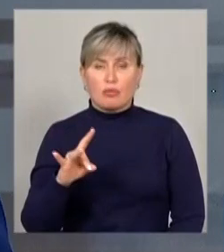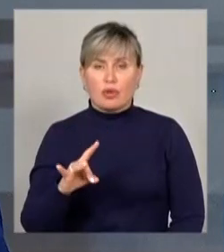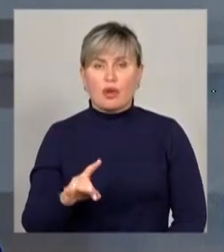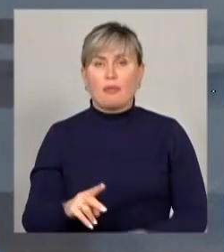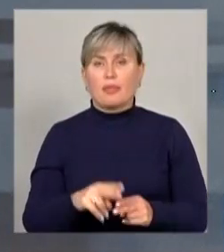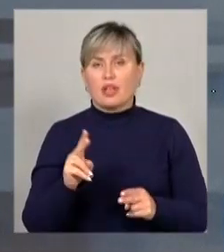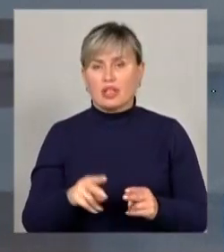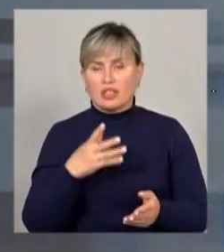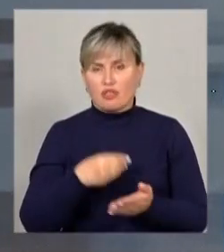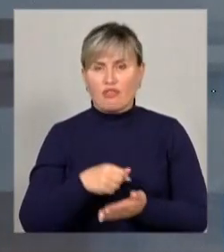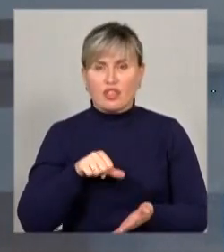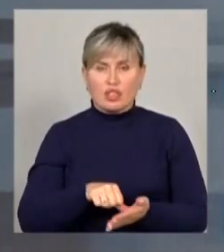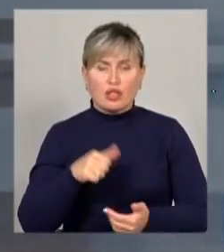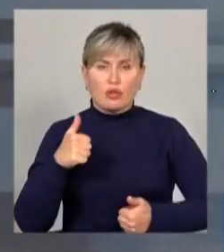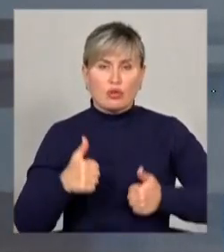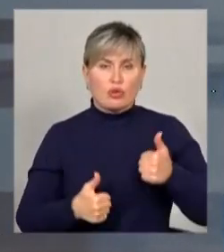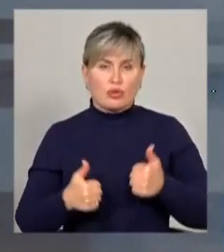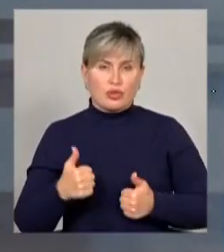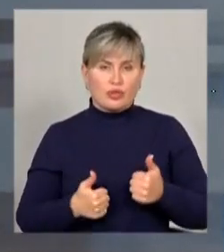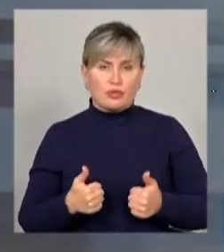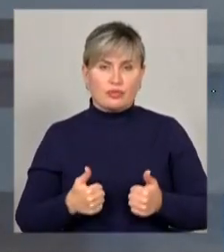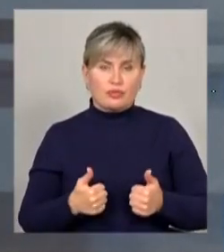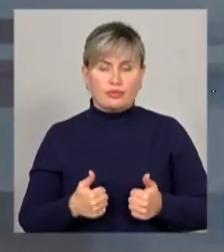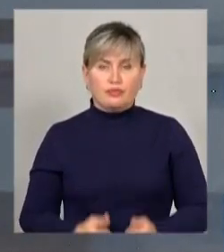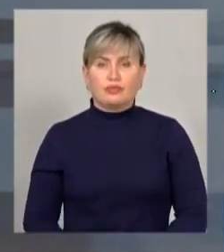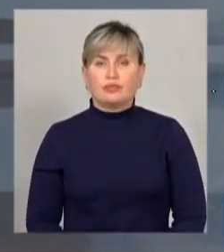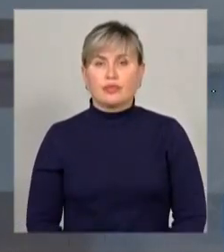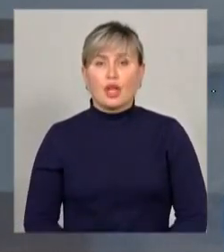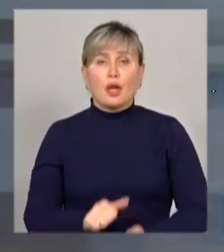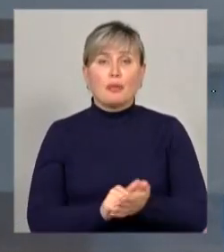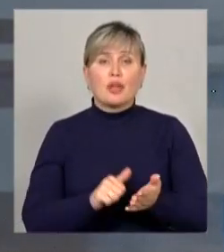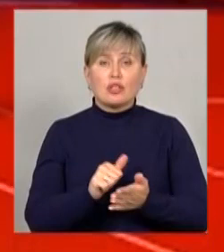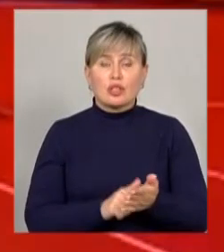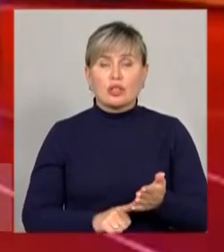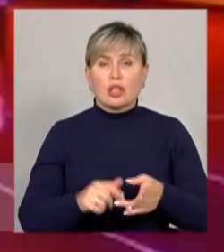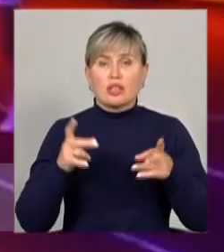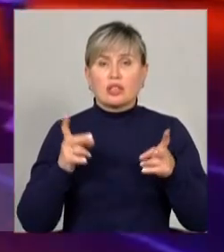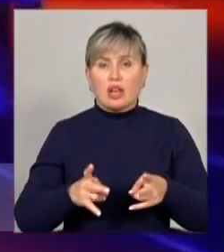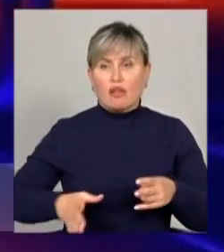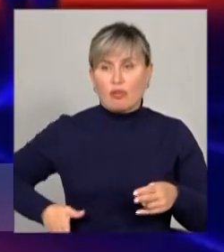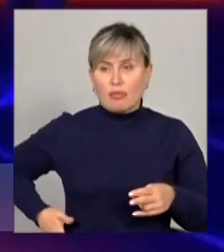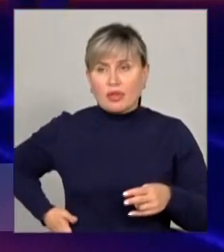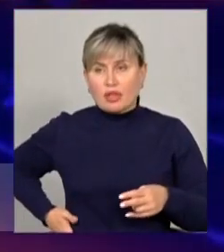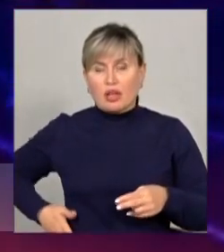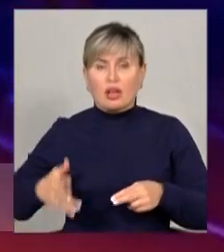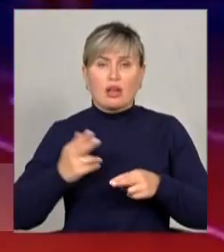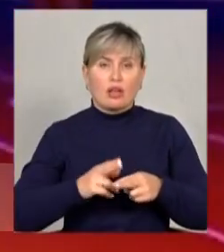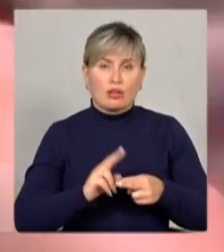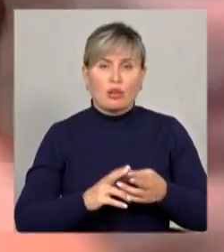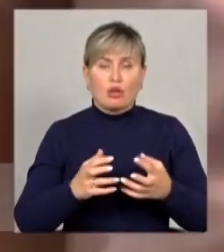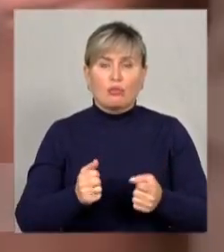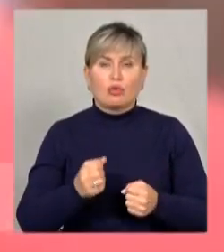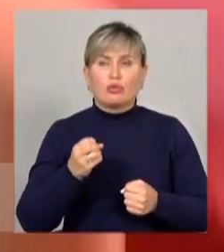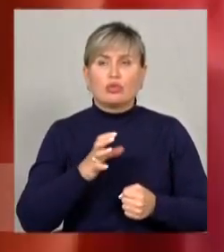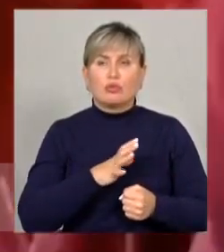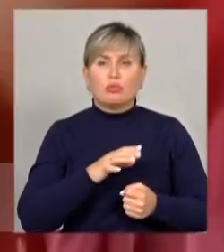прекратила свое выступление на турнире WTA 500 в Штутгарте. Причиной тому травма бедра, которую седьмая ракетка мира получила в